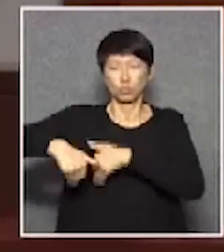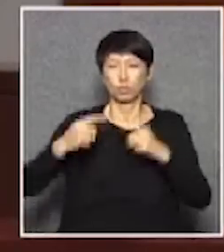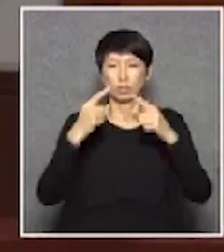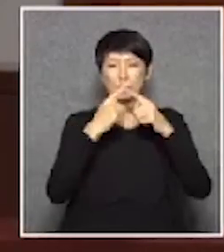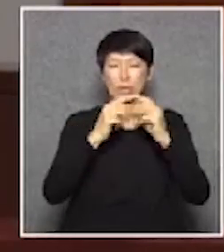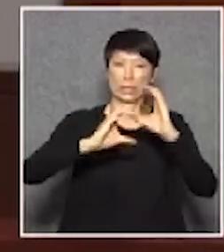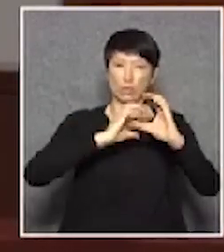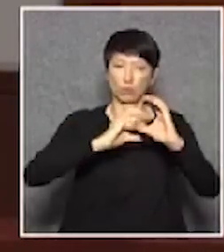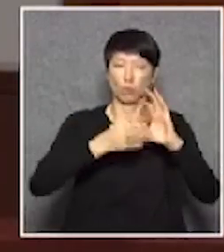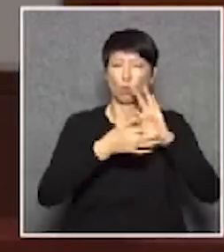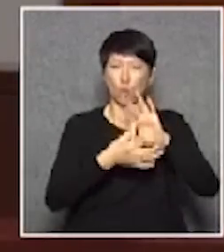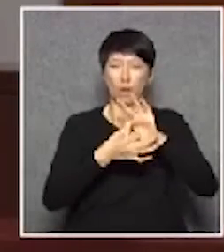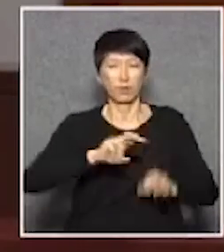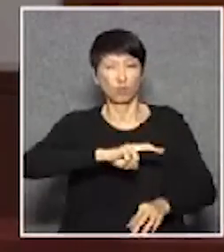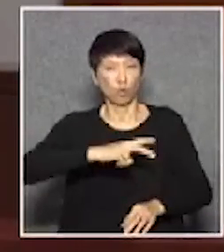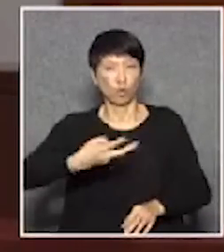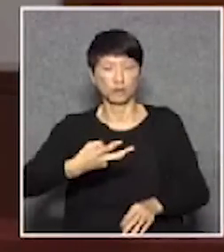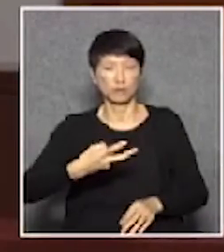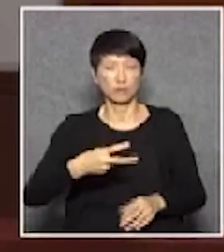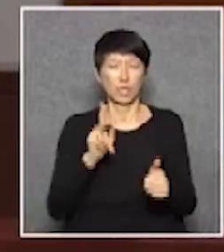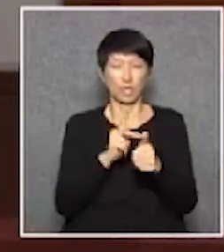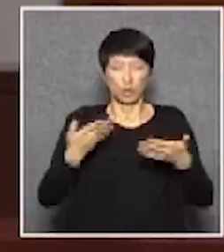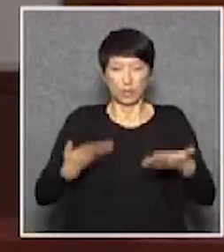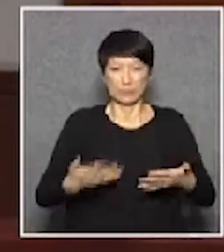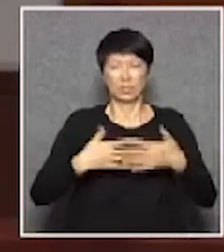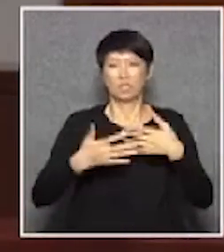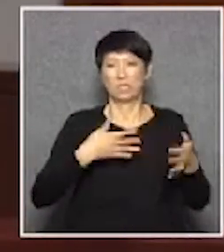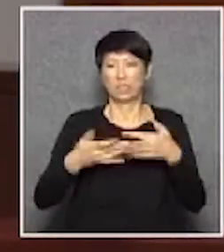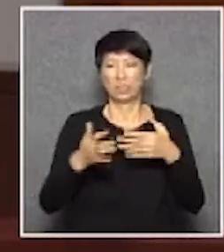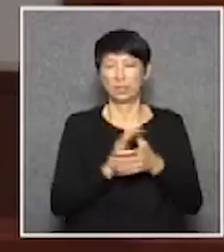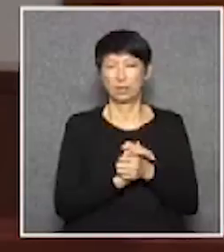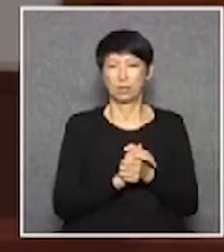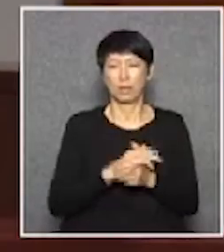同埋嗰個關係嘅改善，就希望藉著呢啲事件咧，就唔可以惡